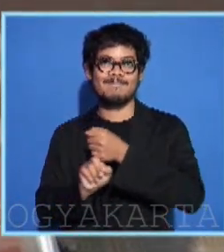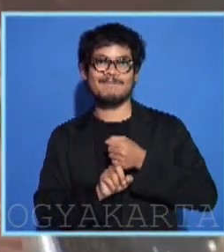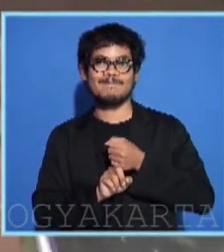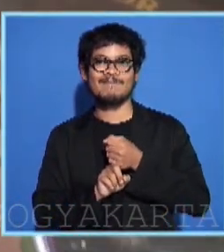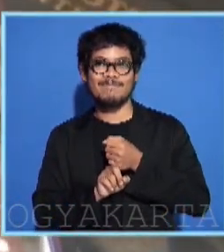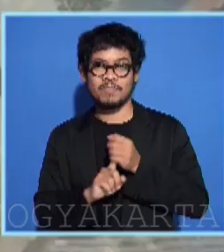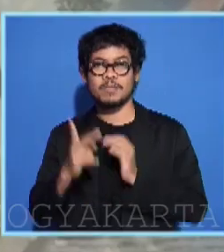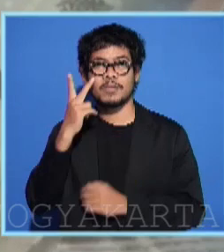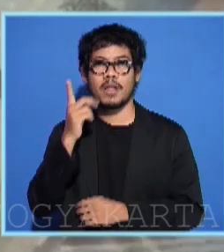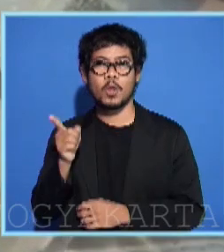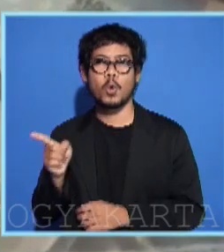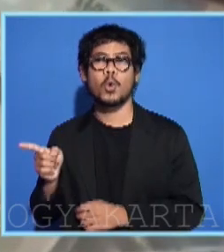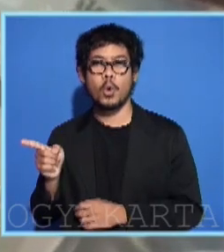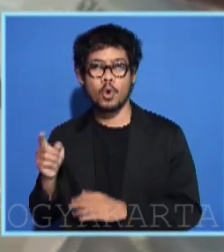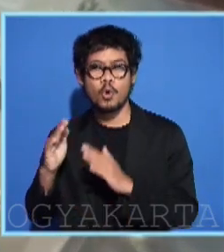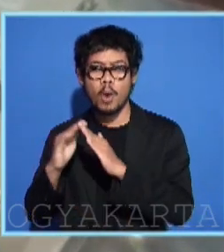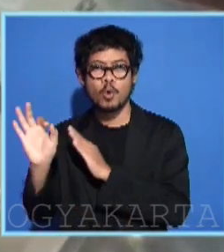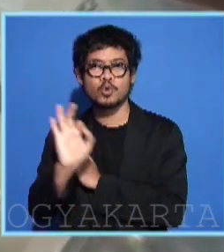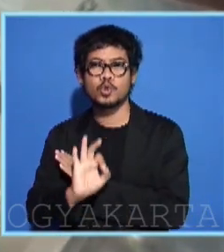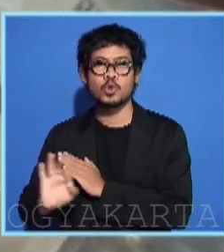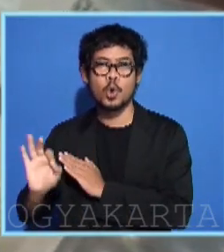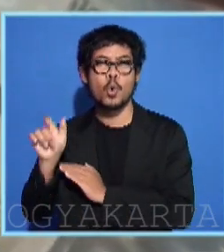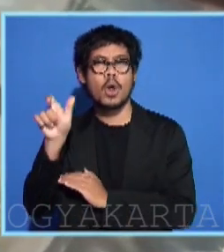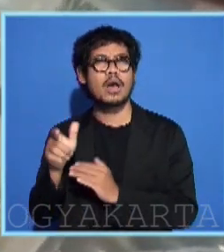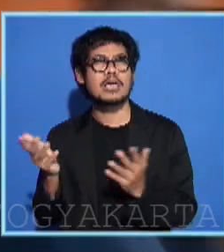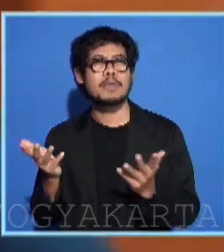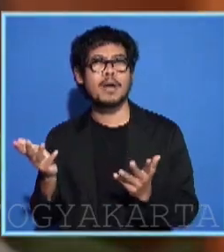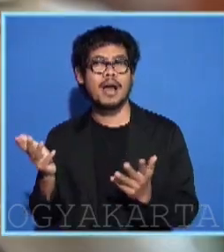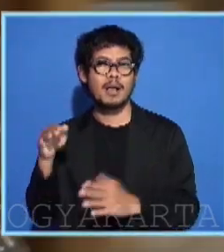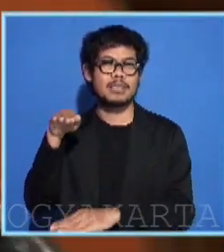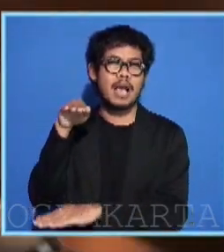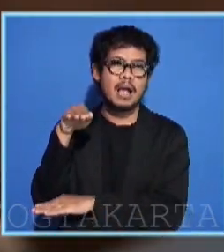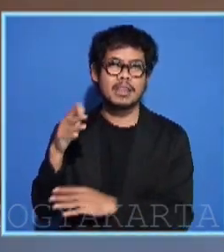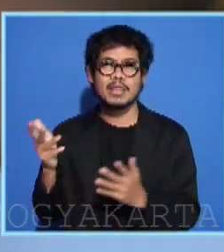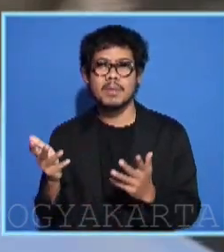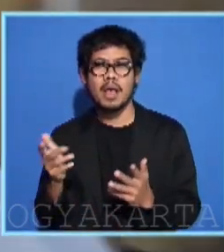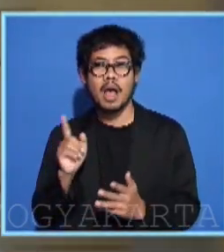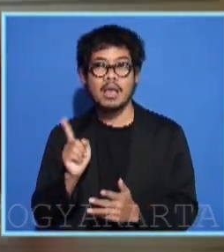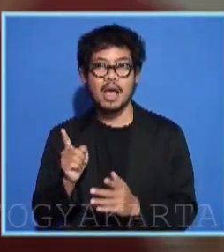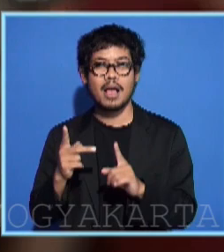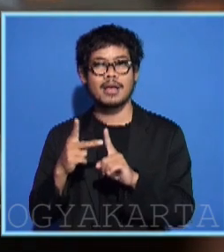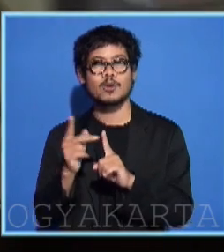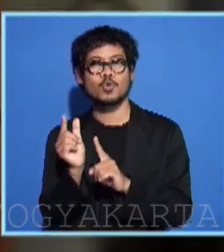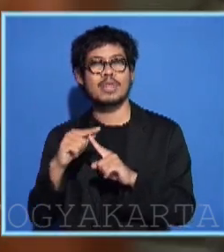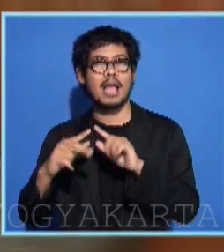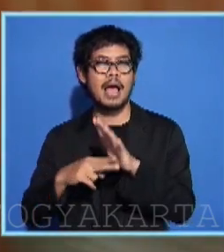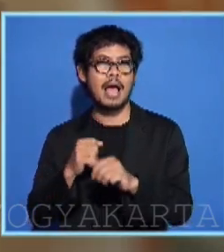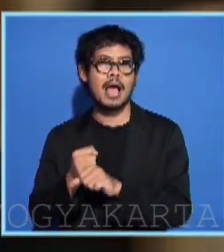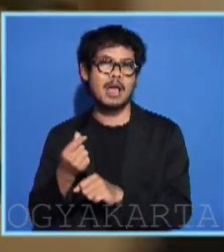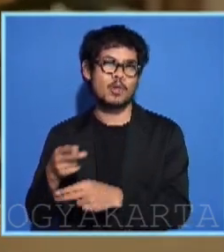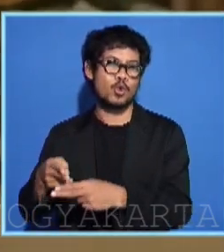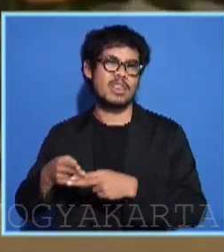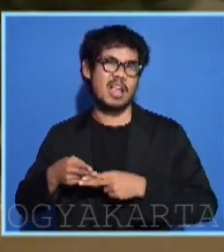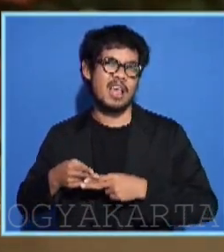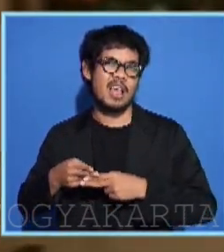rumah dalam keadaan kosong sementara pelaku Tengah terlilit masalah hutan atas perbuatannya pelaku di jerat pasal